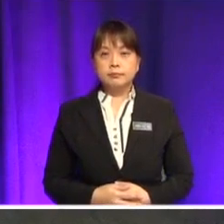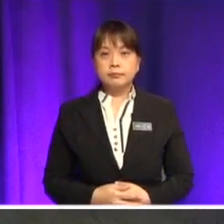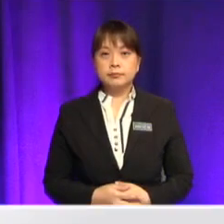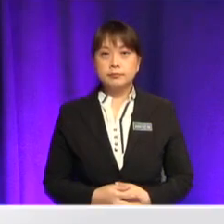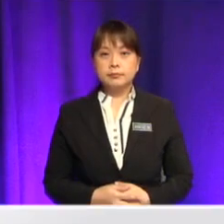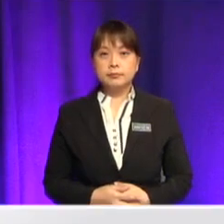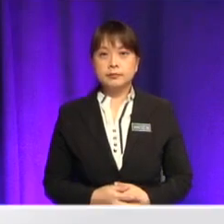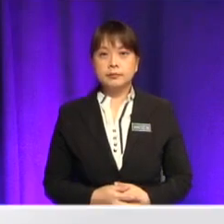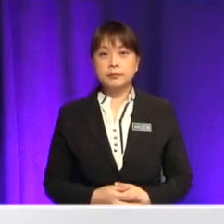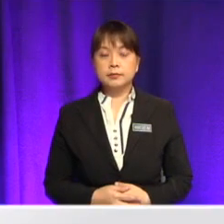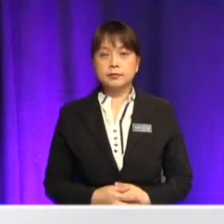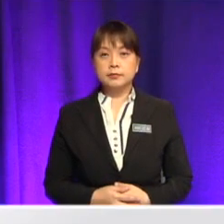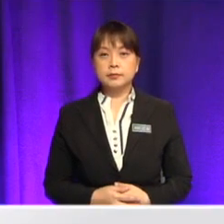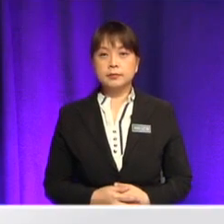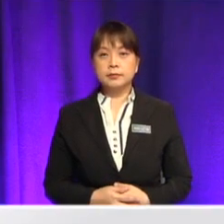oke